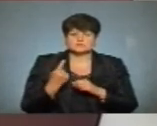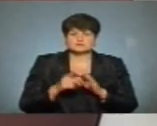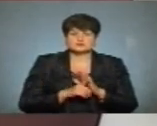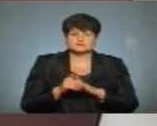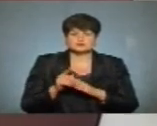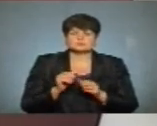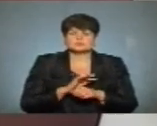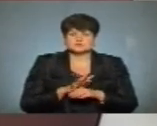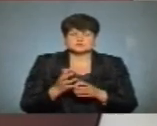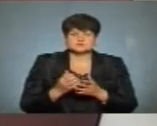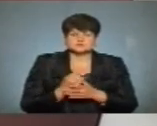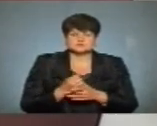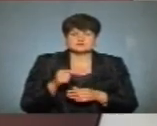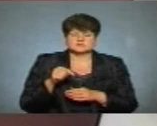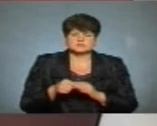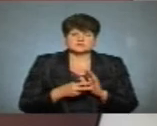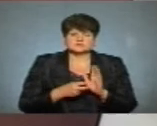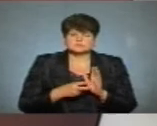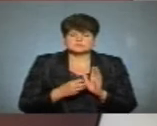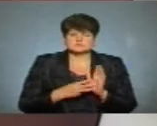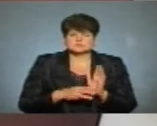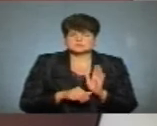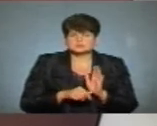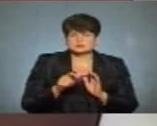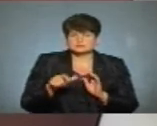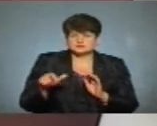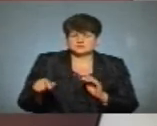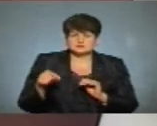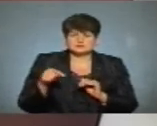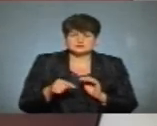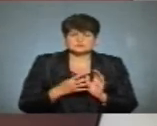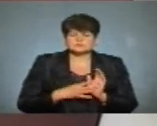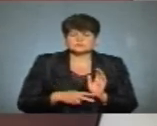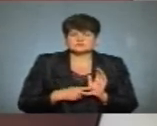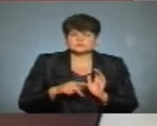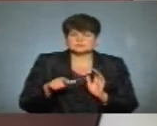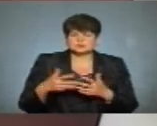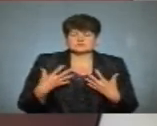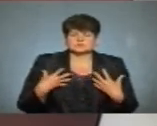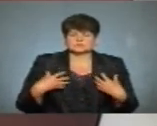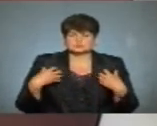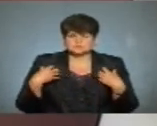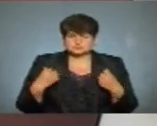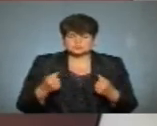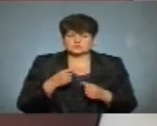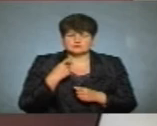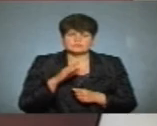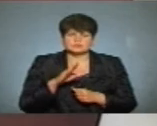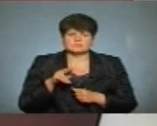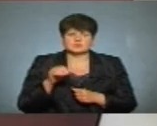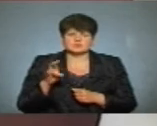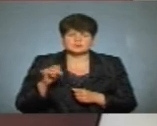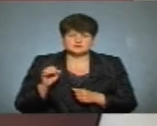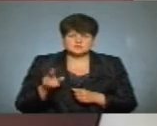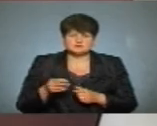пандемії коронавірус виявили у 1786 осіб. 1097 людей вже одужали, каже Володимир Паничев, а